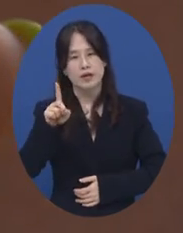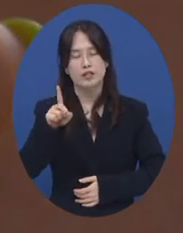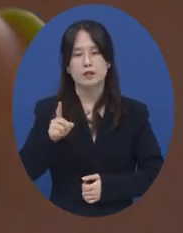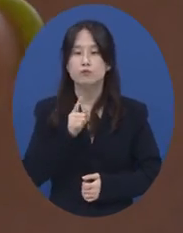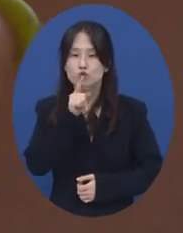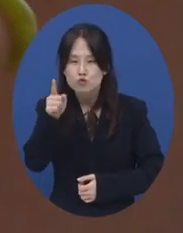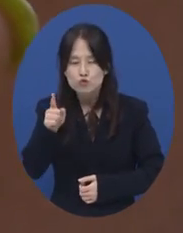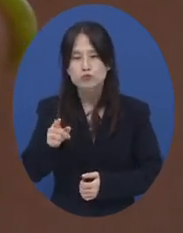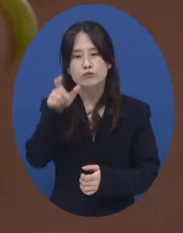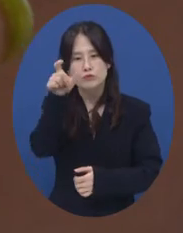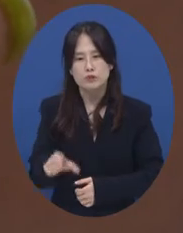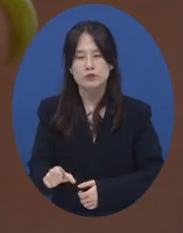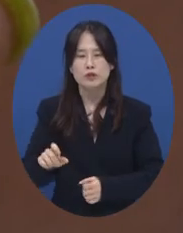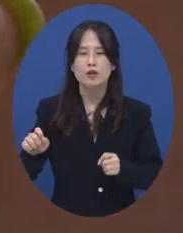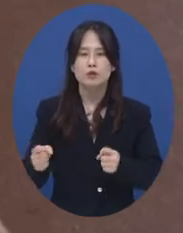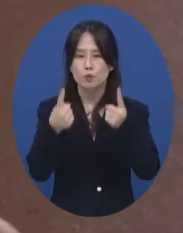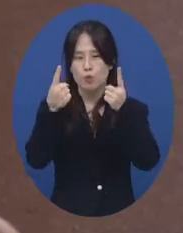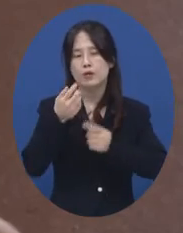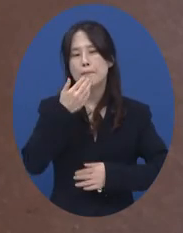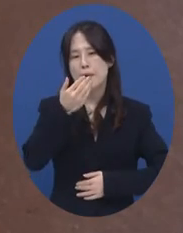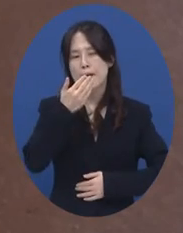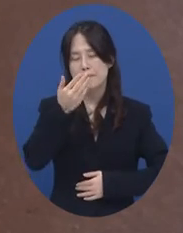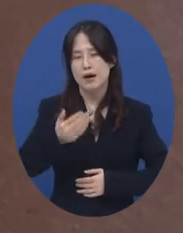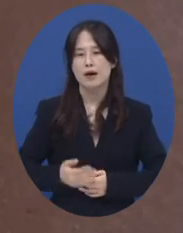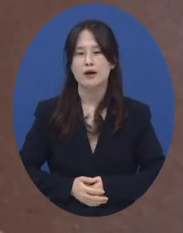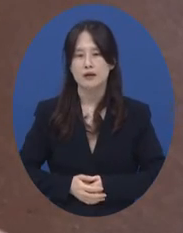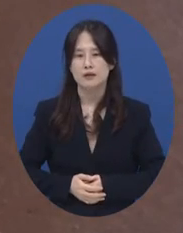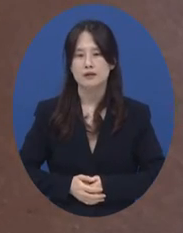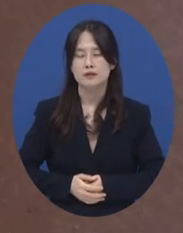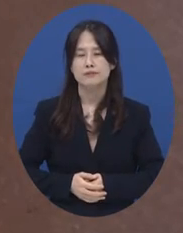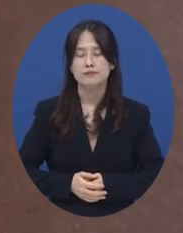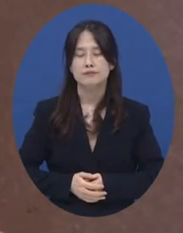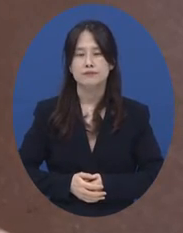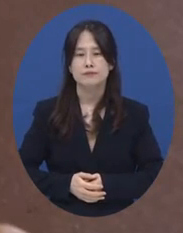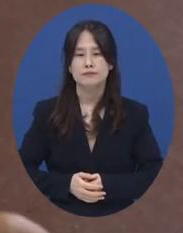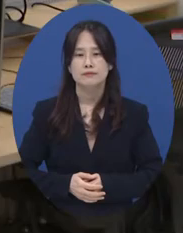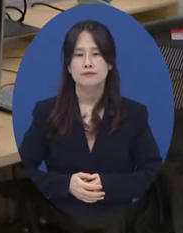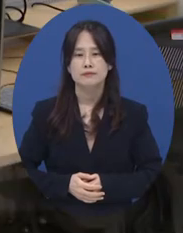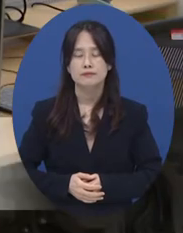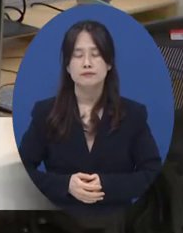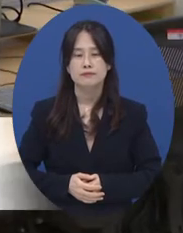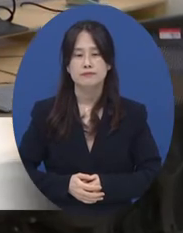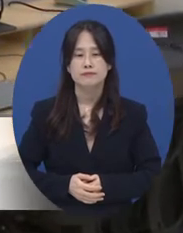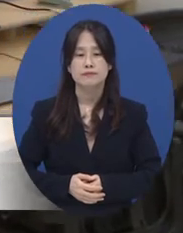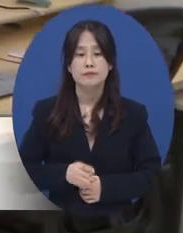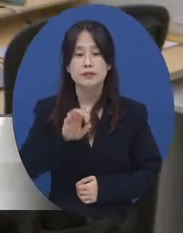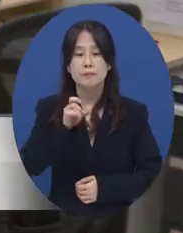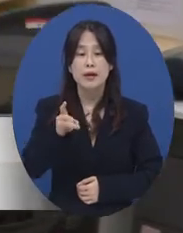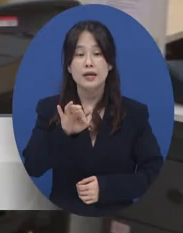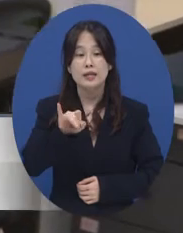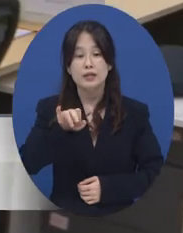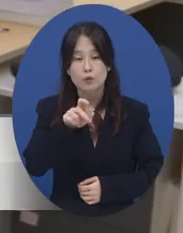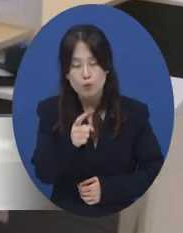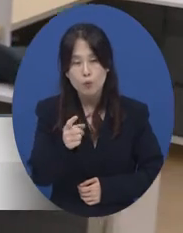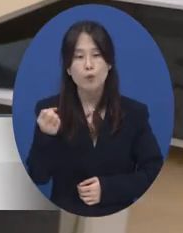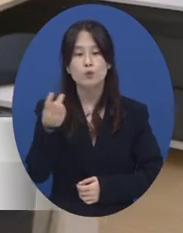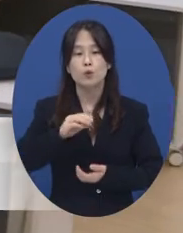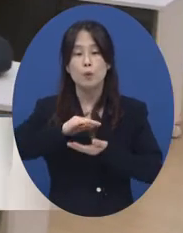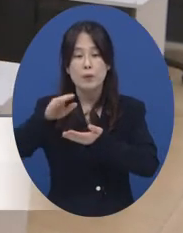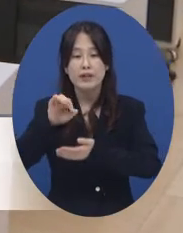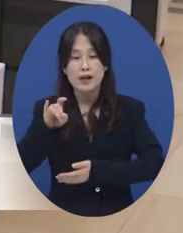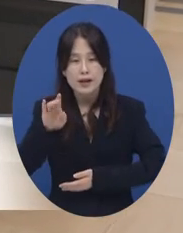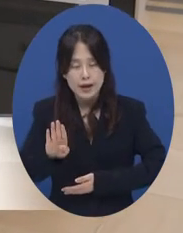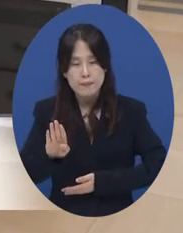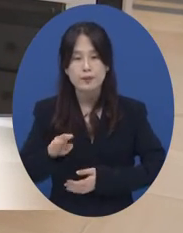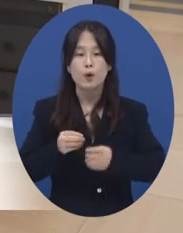한번에 할수있는 피코 오더 로 그 영역을 넓혀나가고 있습니다 잎의 이코 를 비롯해 배다 랩과 배달 대행